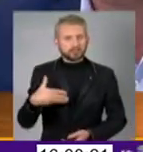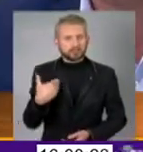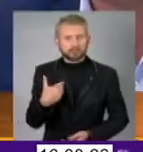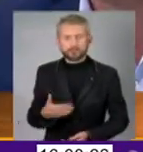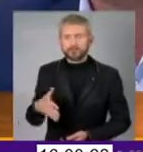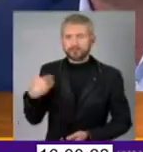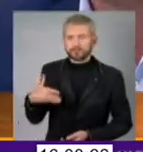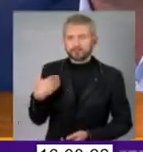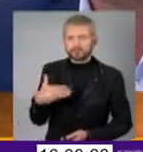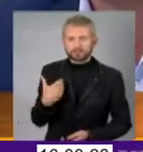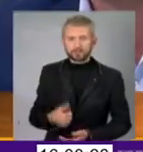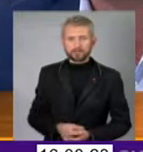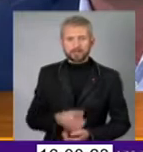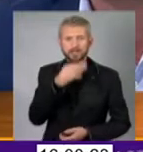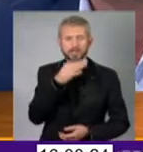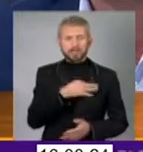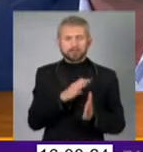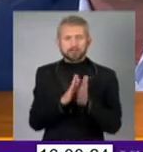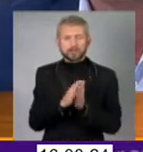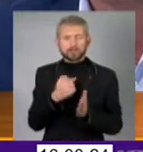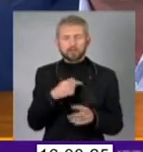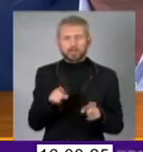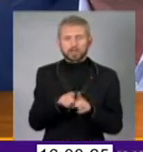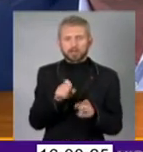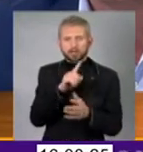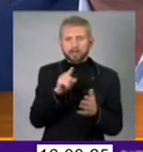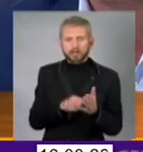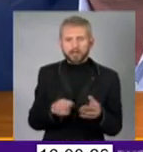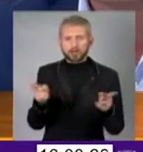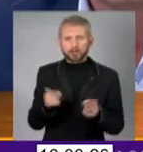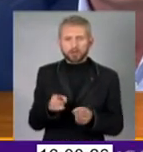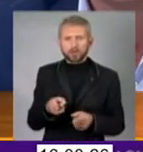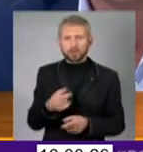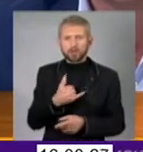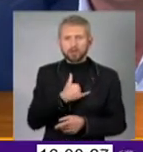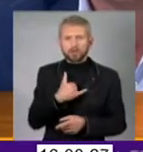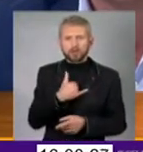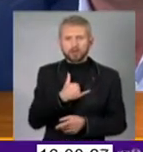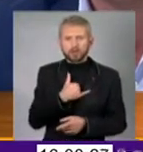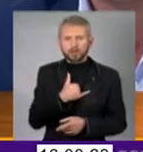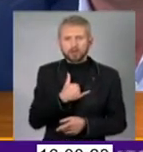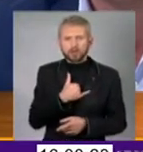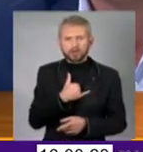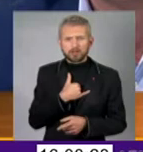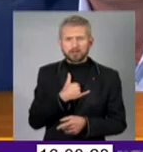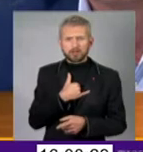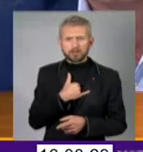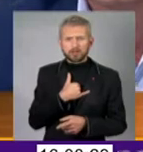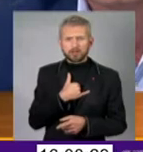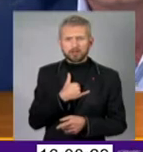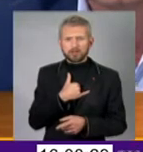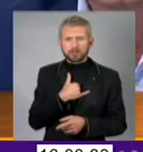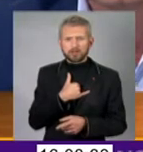день. Здравствуйте. Скажіть, будь ласка, має таке коротке, у нас берег по мільйовій 6. Угу. Вулиця